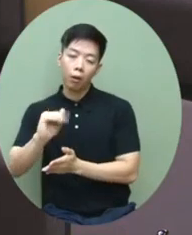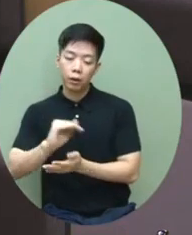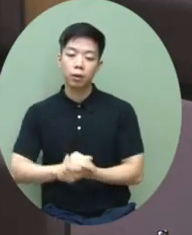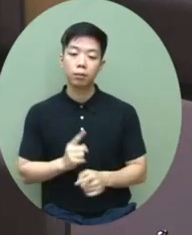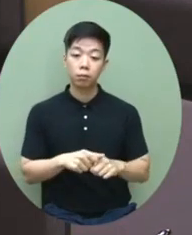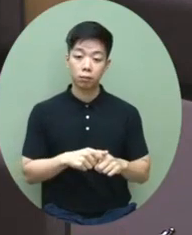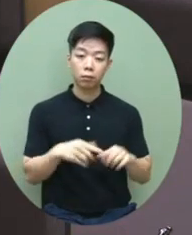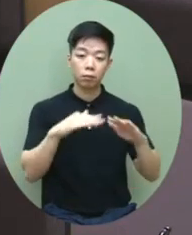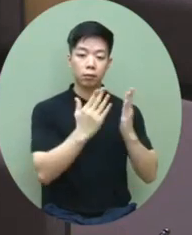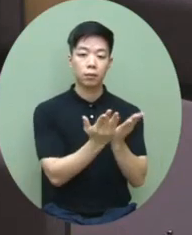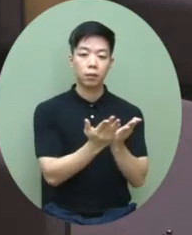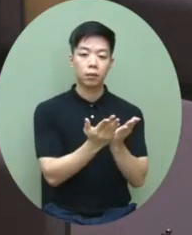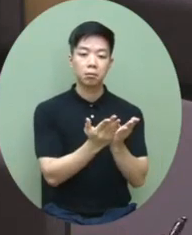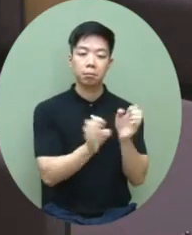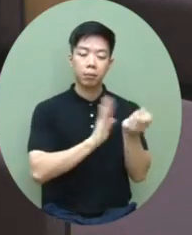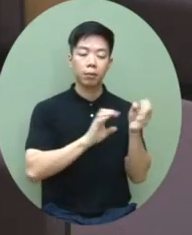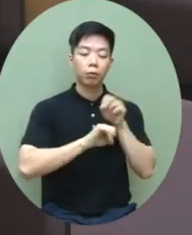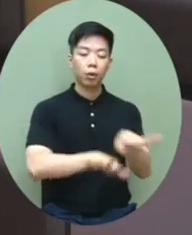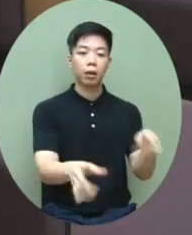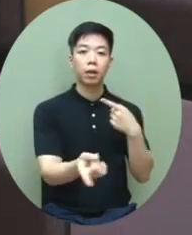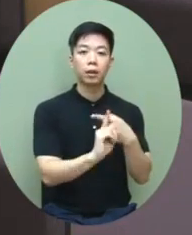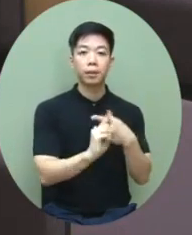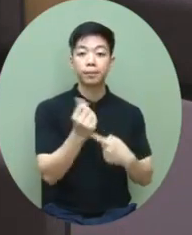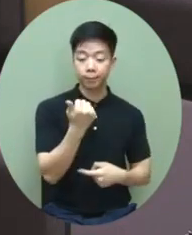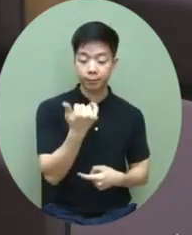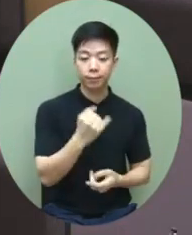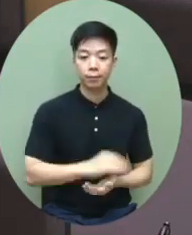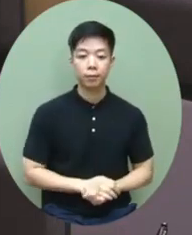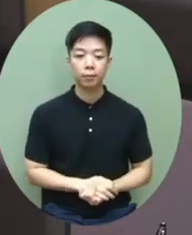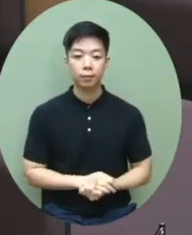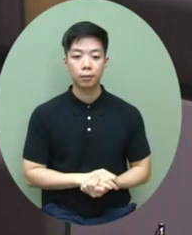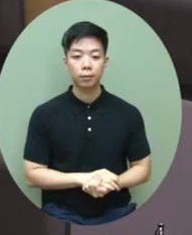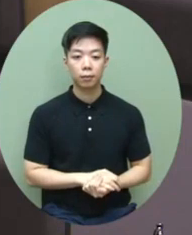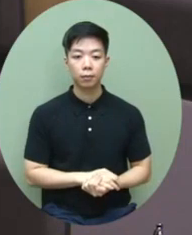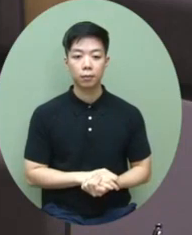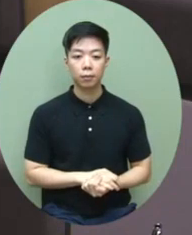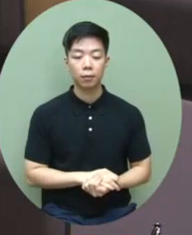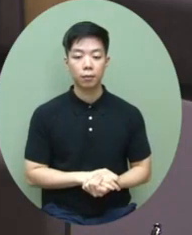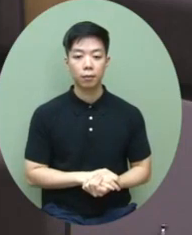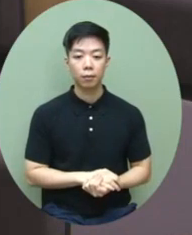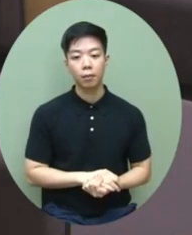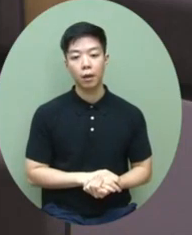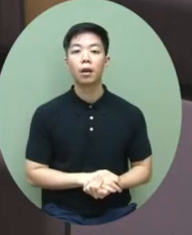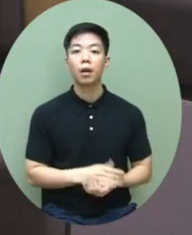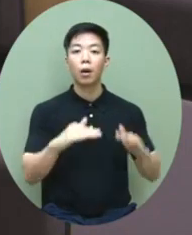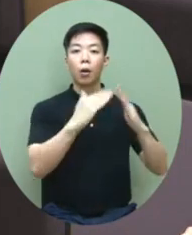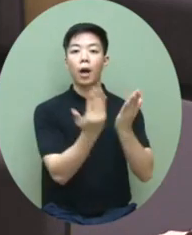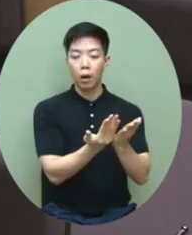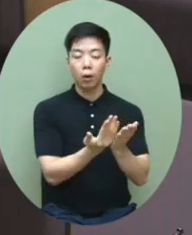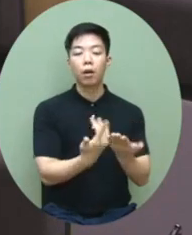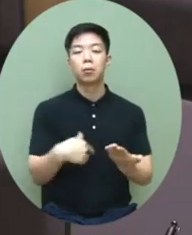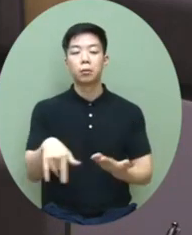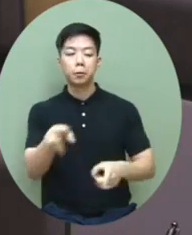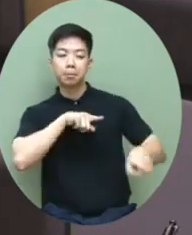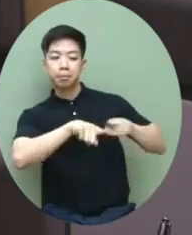會都造成一個風險啦？即係CHP 有冇話對於學校嚟講都有啲咩建議？另外想知道